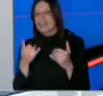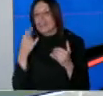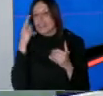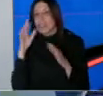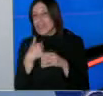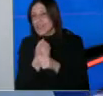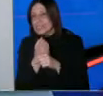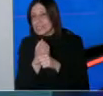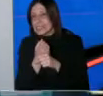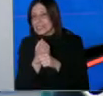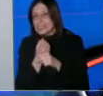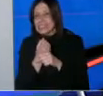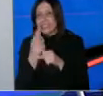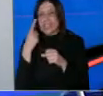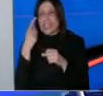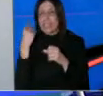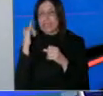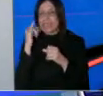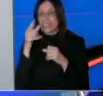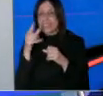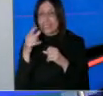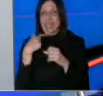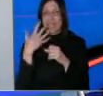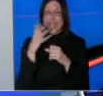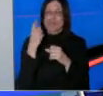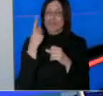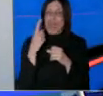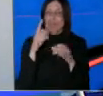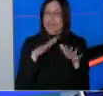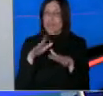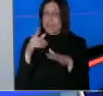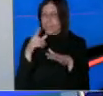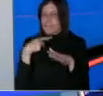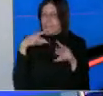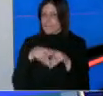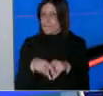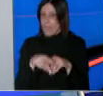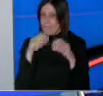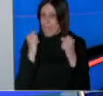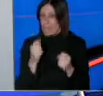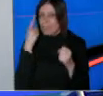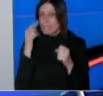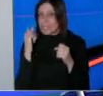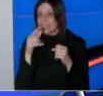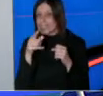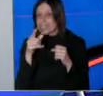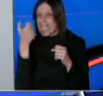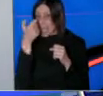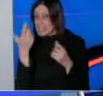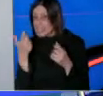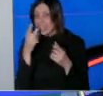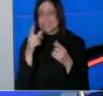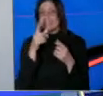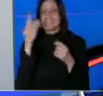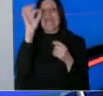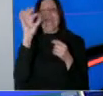זה? 59 מנדטים להרכבת הממשלה. אני מפריע לך בכוונה, אני מנסה להוציא אותו. אתה יודע מה זה? את. לא. מה זה?